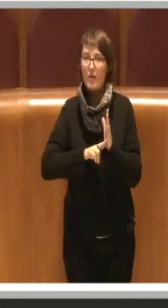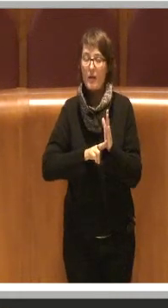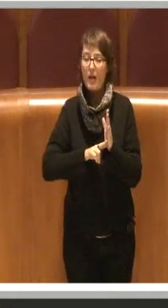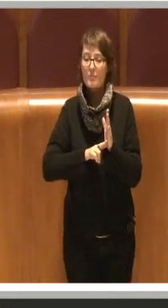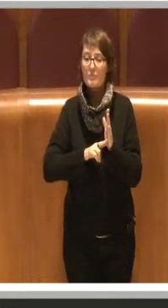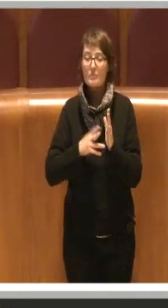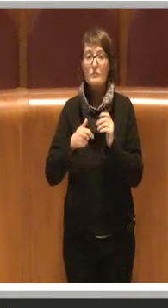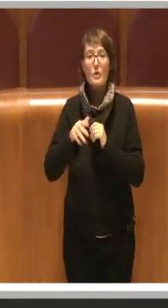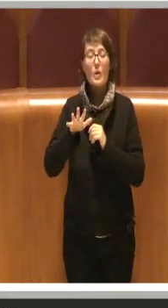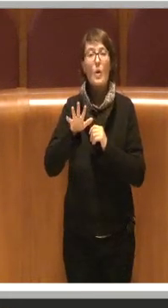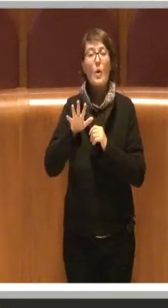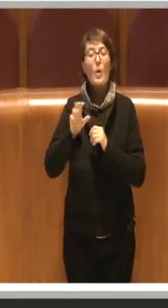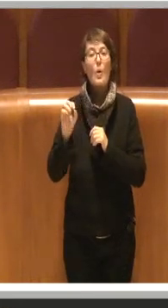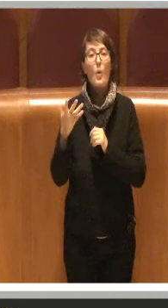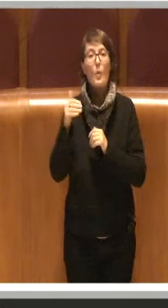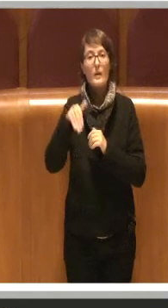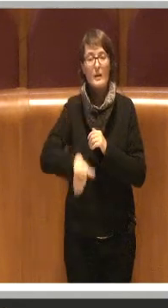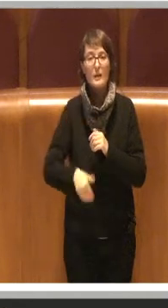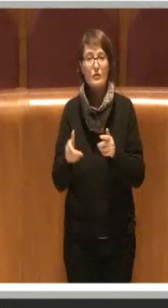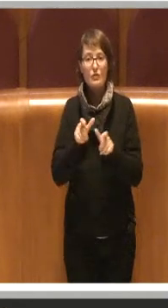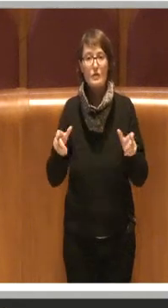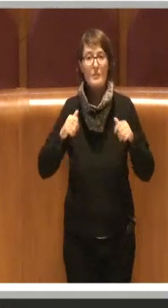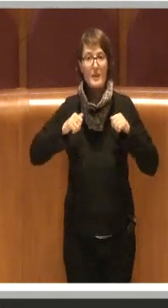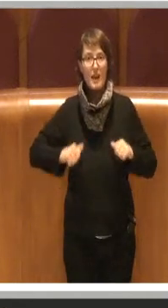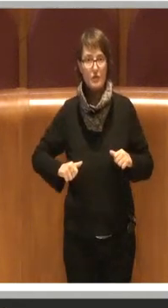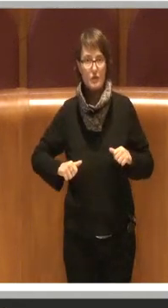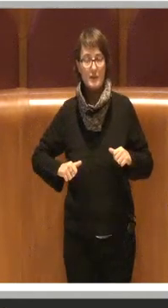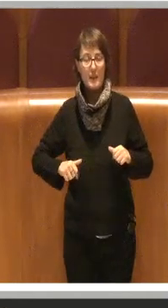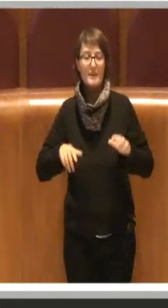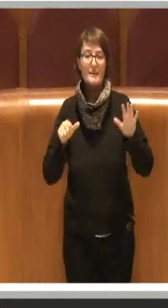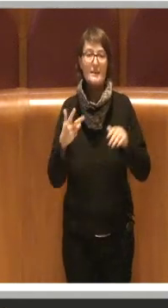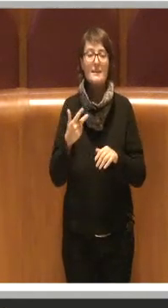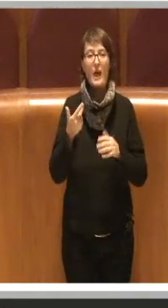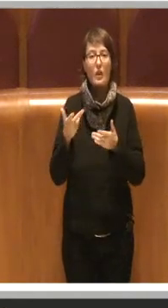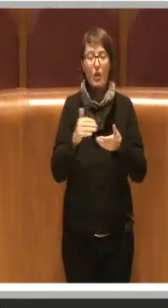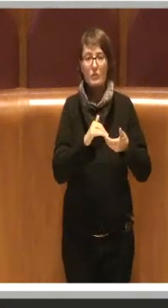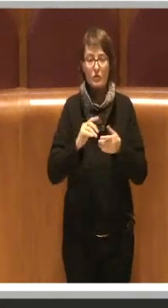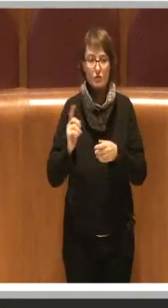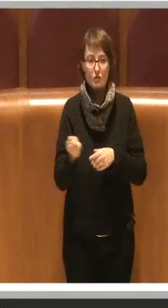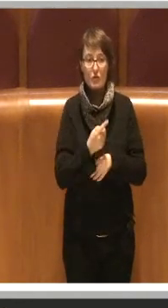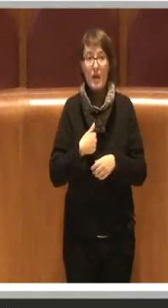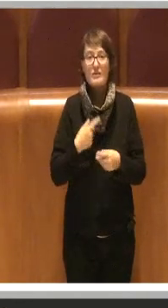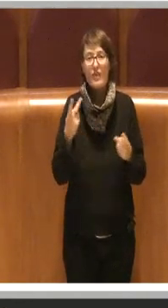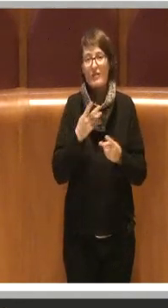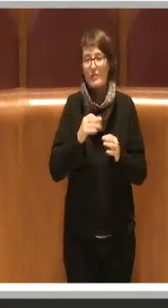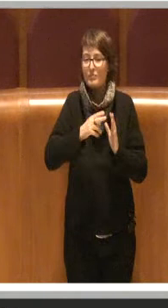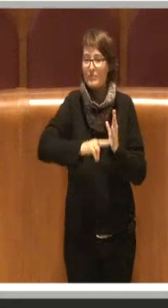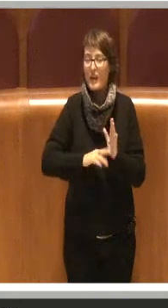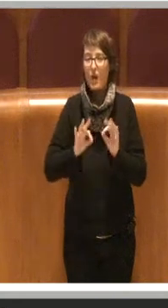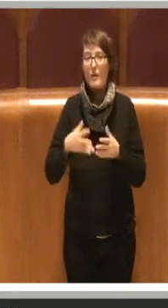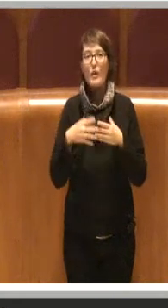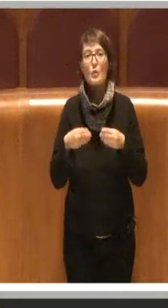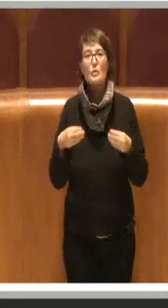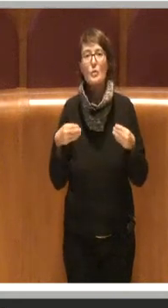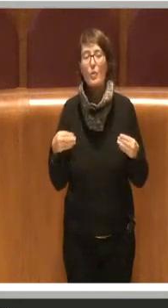da 15.000 cittadini, 168 realtà cittadine. Siamo di fronte sicuramente a un ottimo strumento perché è, come